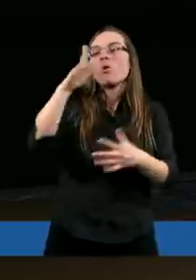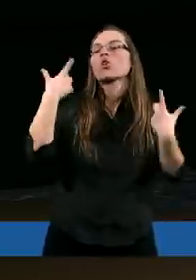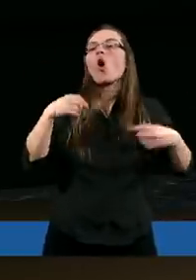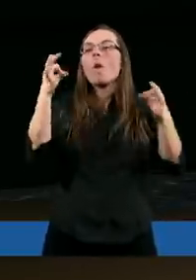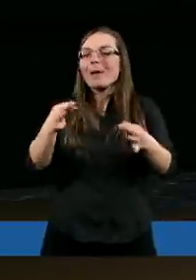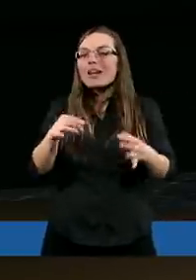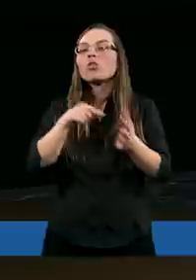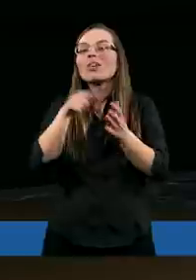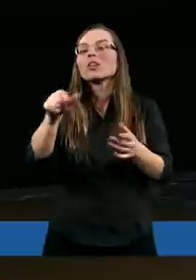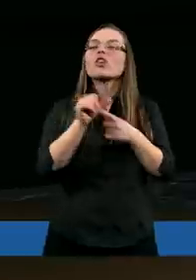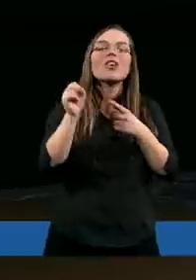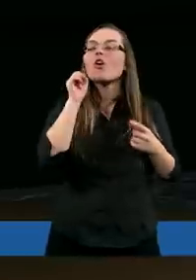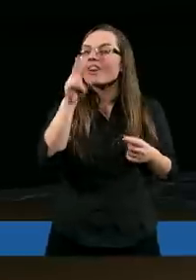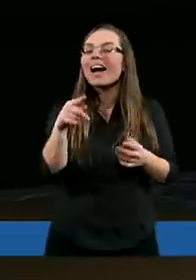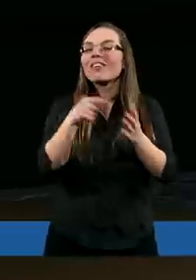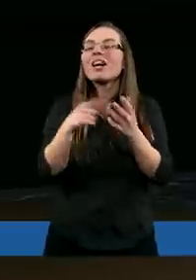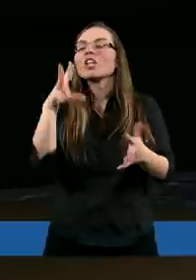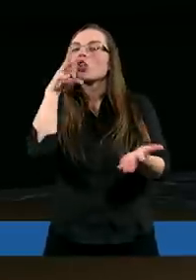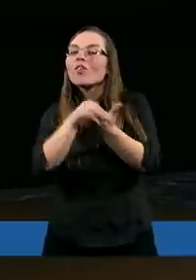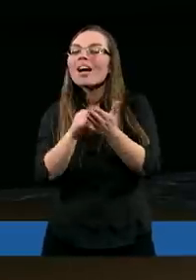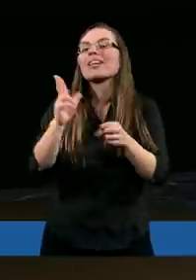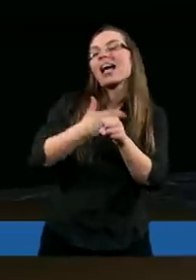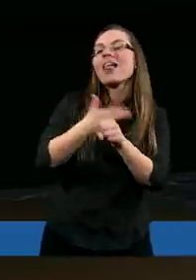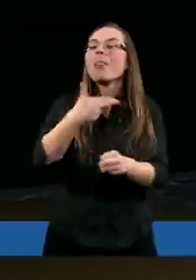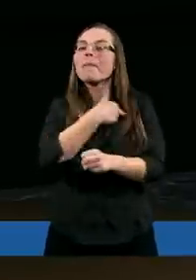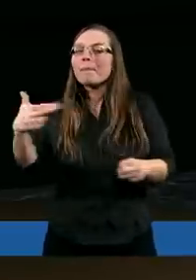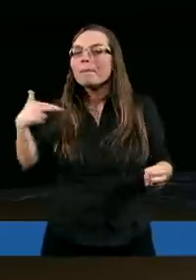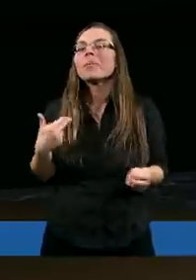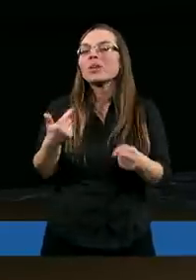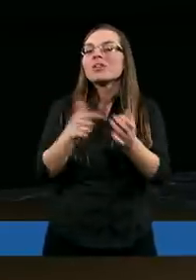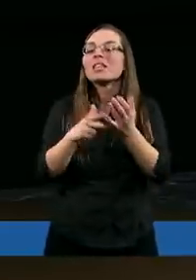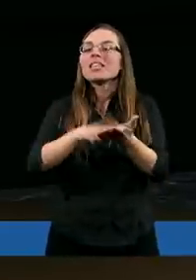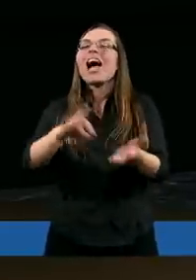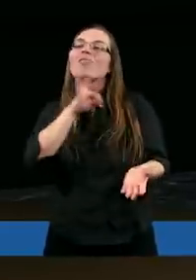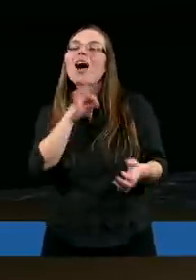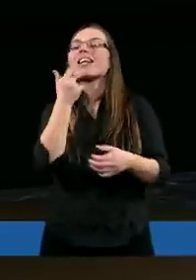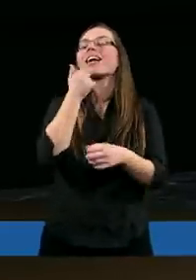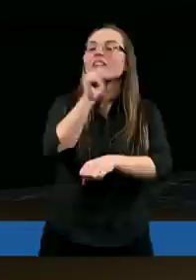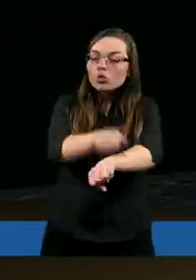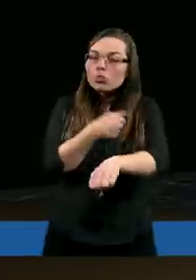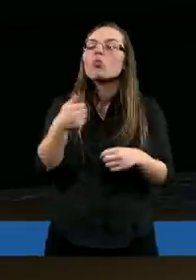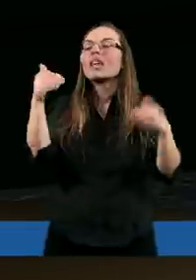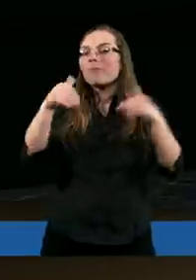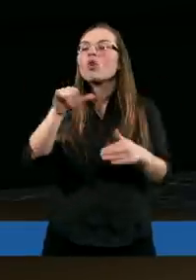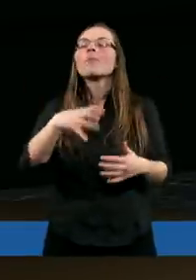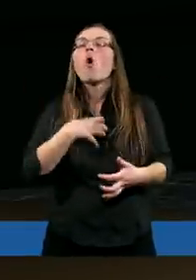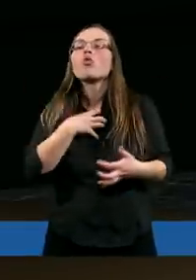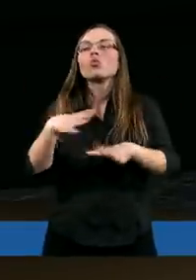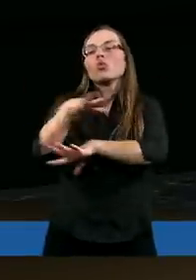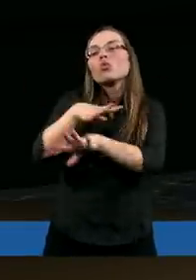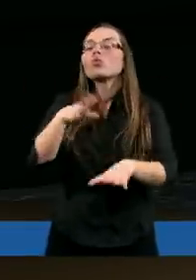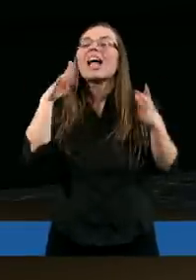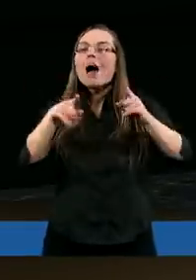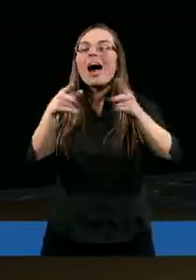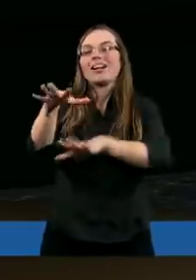w tym sądzie. Także to są takie doświadczenia, kiedy my na własnej skórze możemy odczuć działanie Ducha